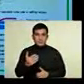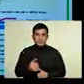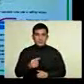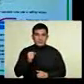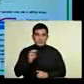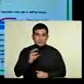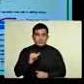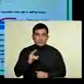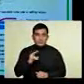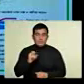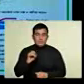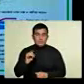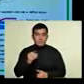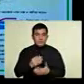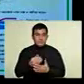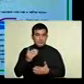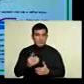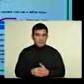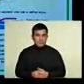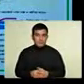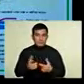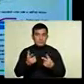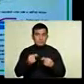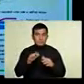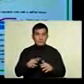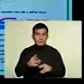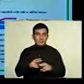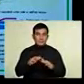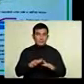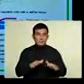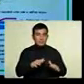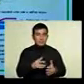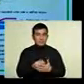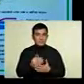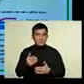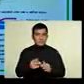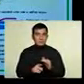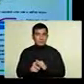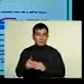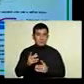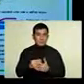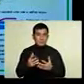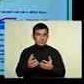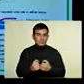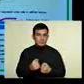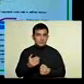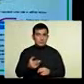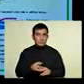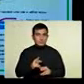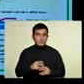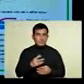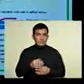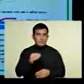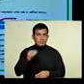Амударья, посмотрите. Вот где она берет исток. Исток она берет, начало свое она берет с Таджикистана